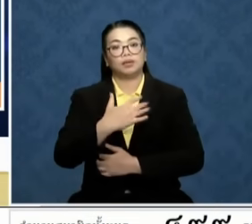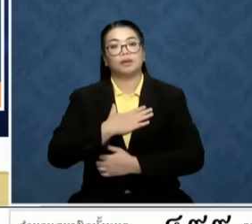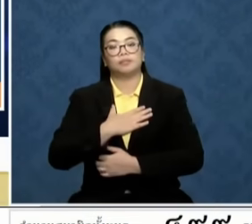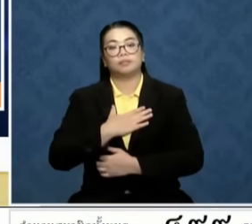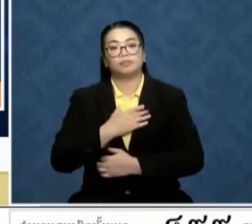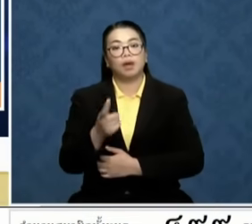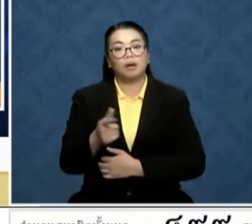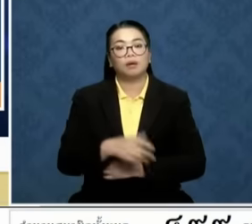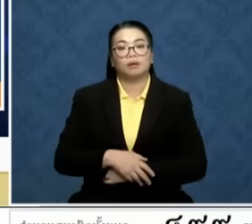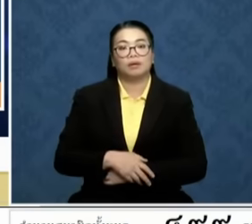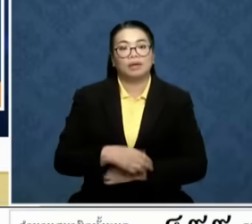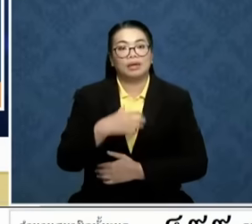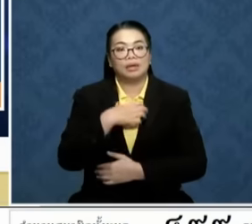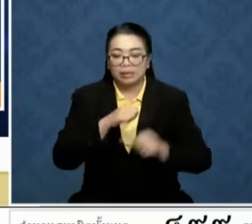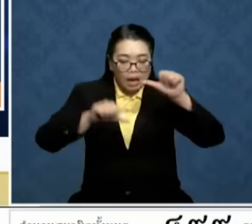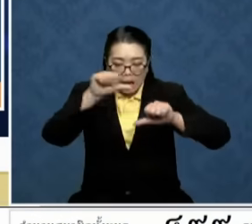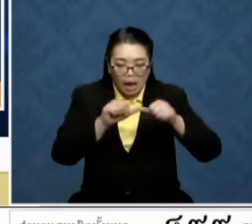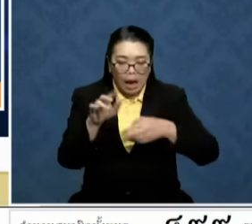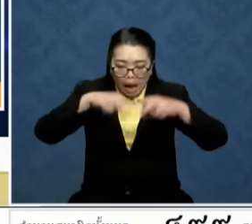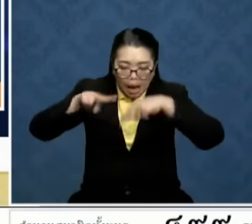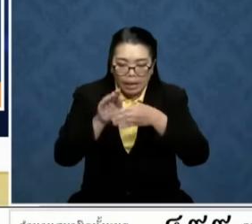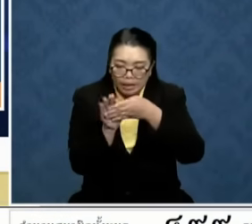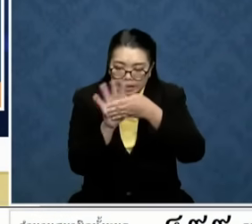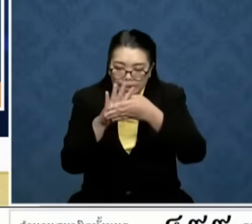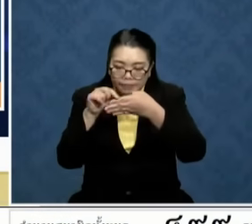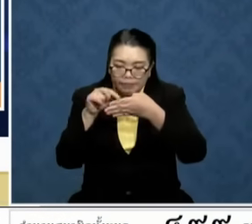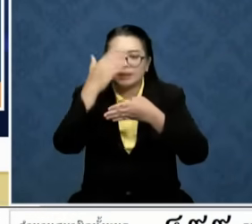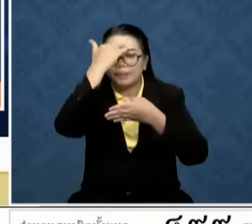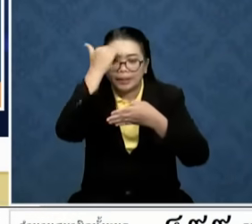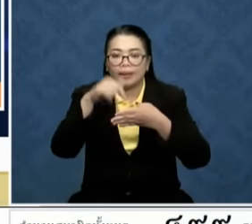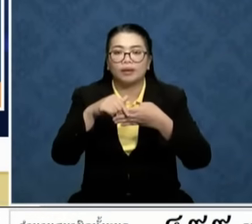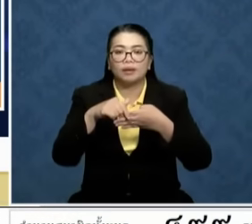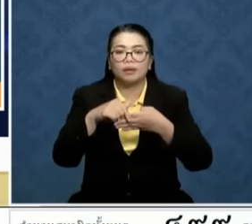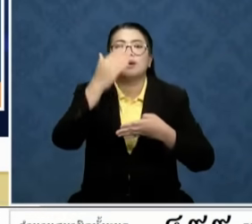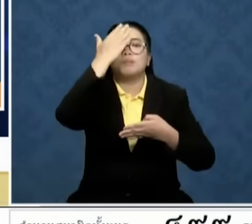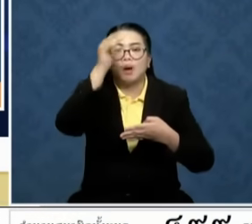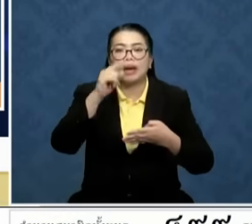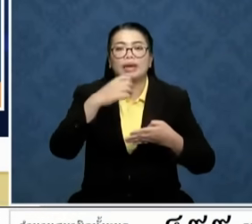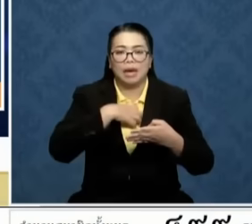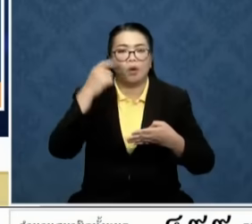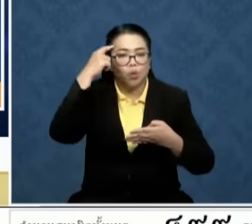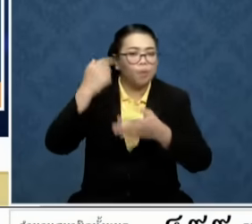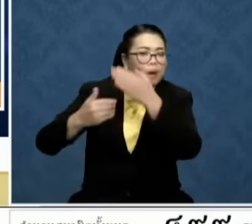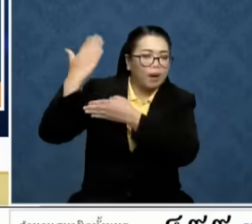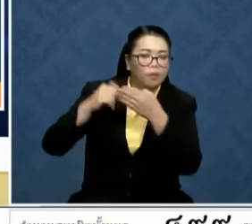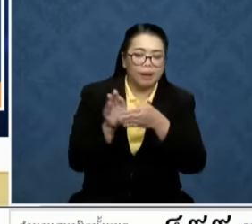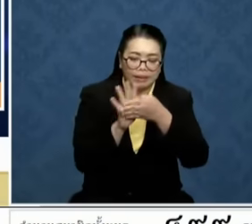ไอ้หมอจะมา obsessionอะไรกับไอหาครีบปลาเนี่ยก็เพราะว่าถัดไป